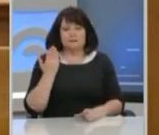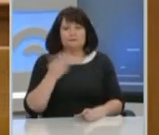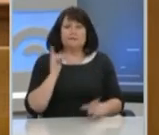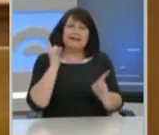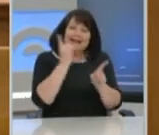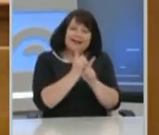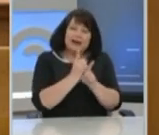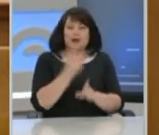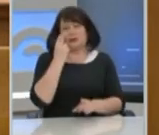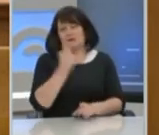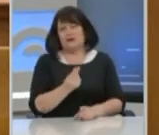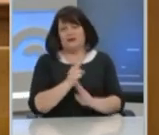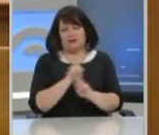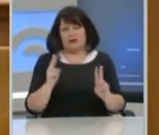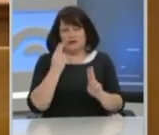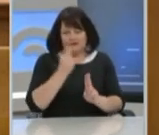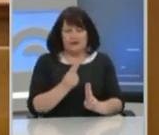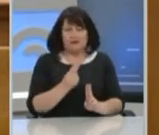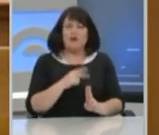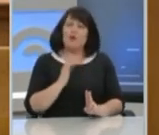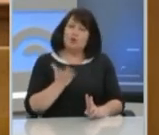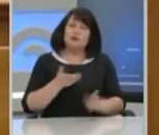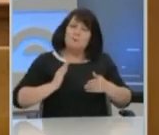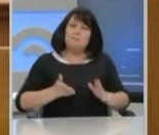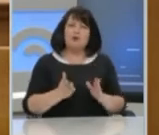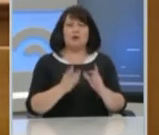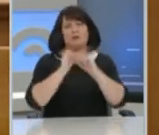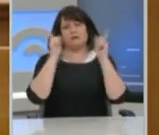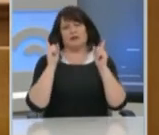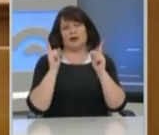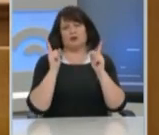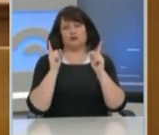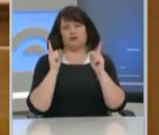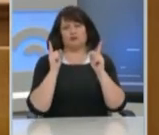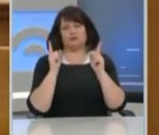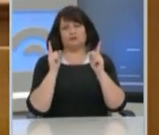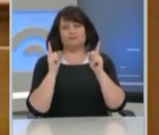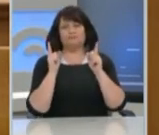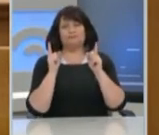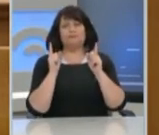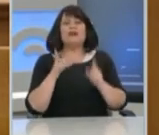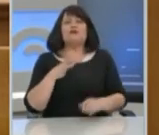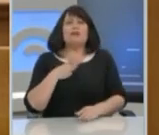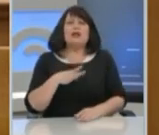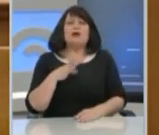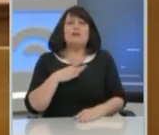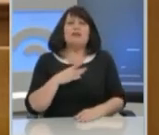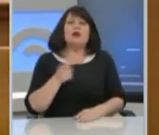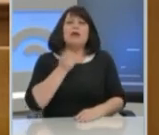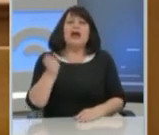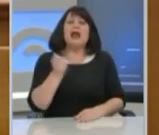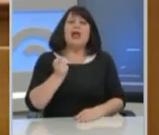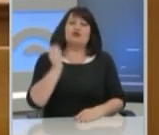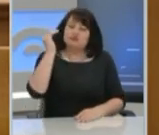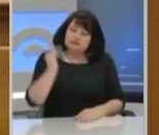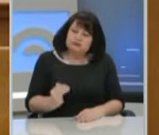έγινε φανερό ότι προχωράμε επιτέλους στην πολυπόθητη απομείωση του χρέους που θα